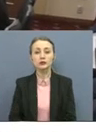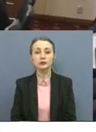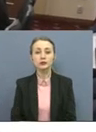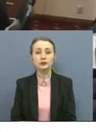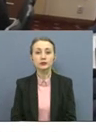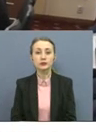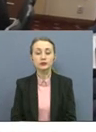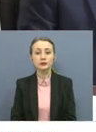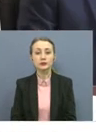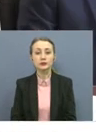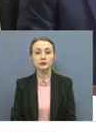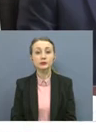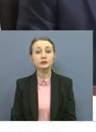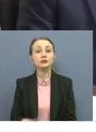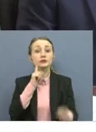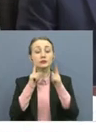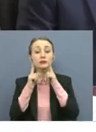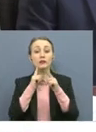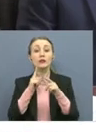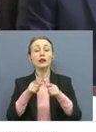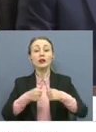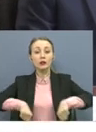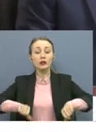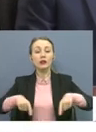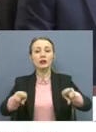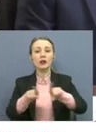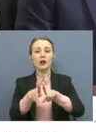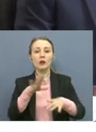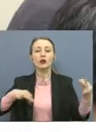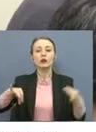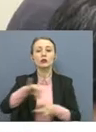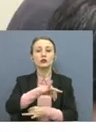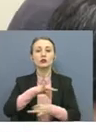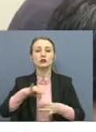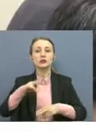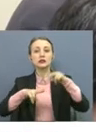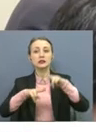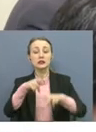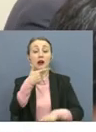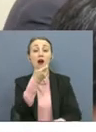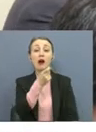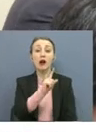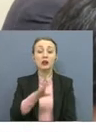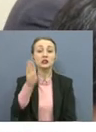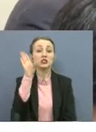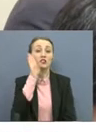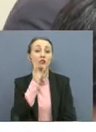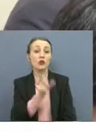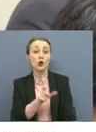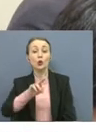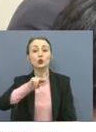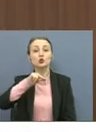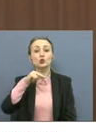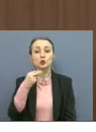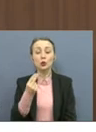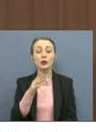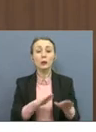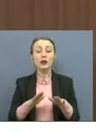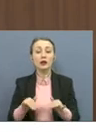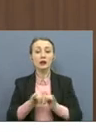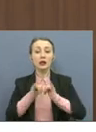790 миллион теңге қарыз, оның ішінде кәсіпорындар да бар. Аймақ басшысы жаңа жылдан бастап әр кәсіпорны жылу мәселесін өз қаражатынан шешу